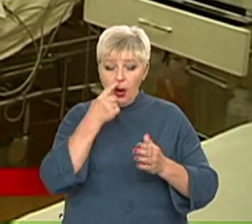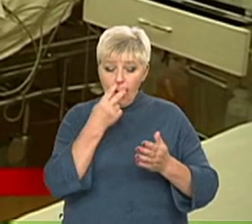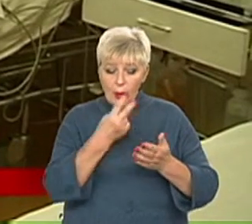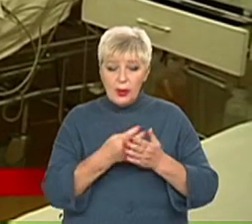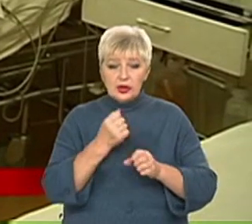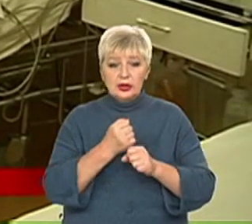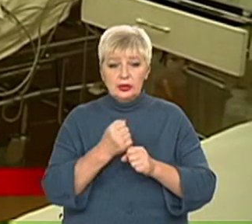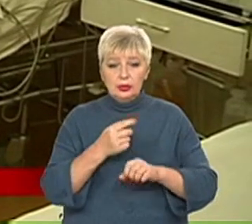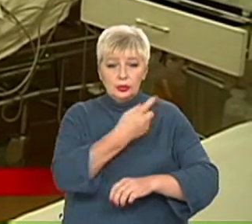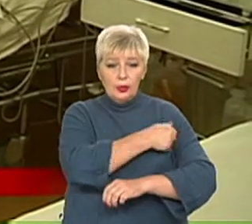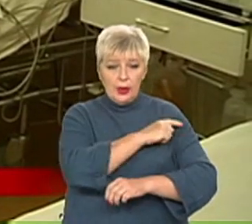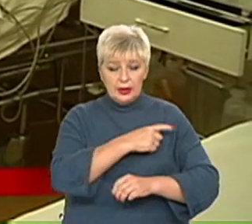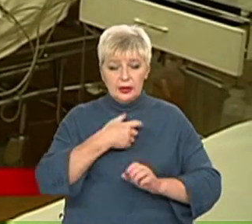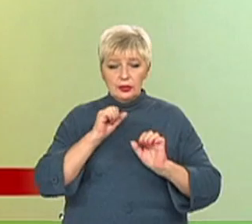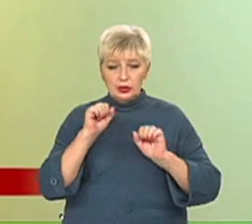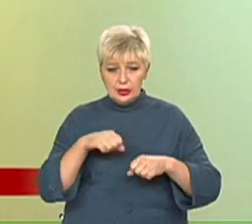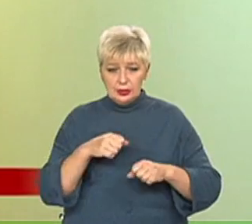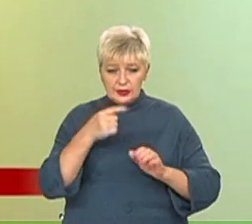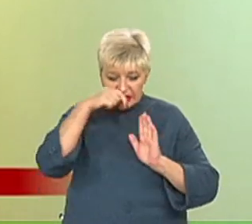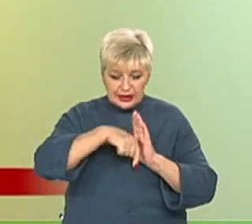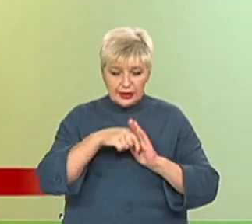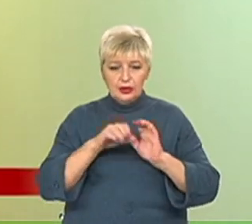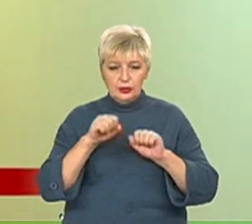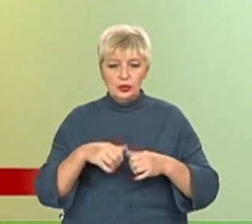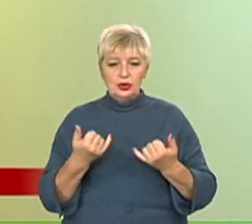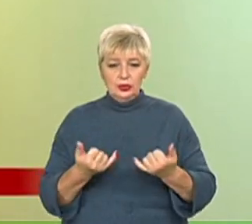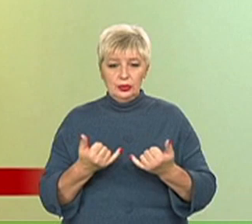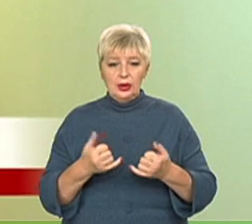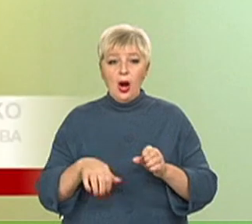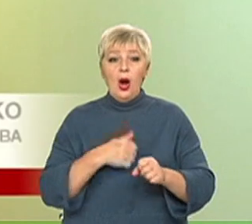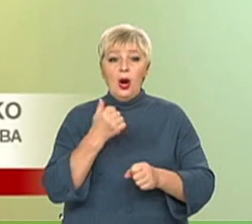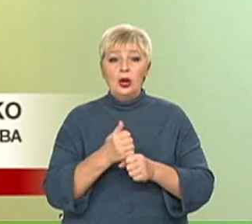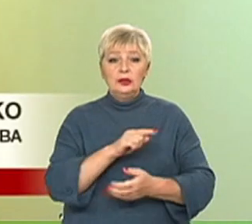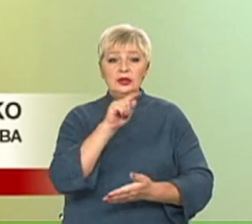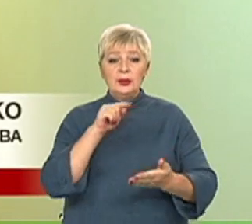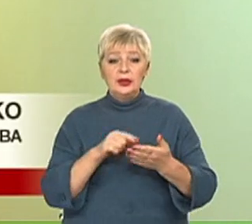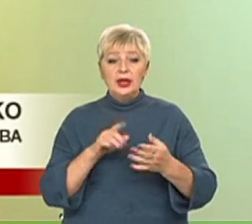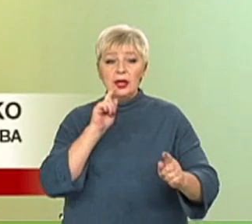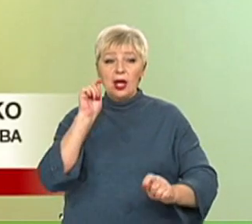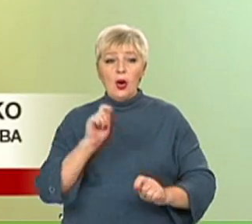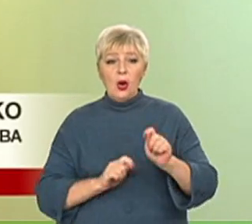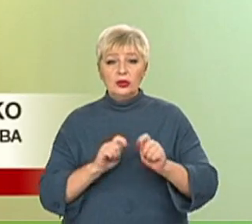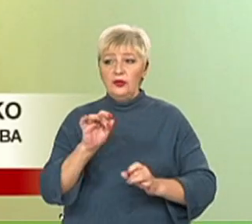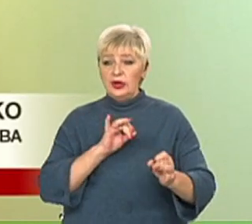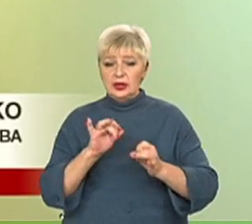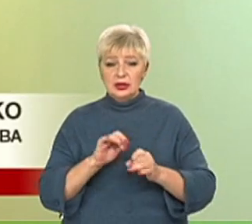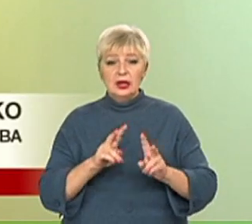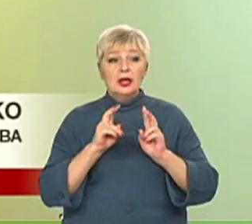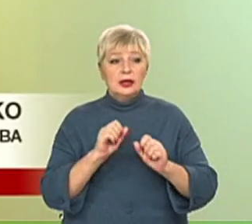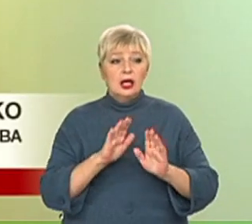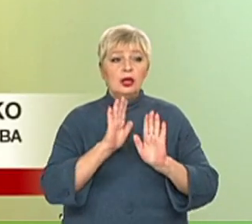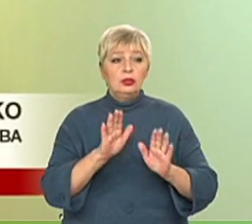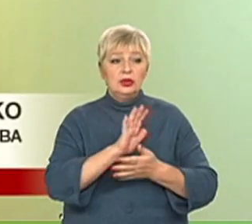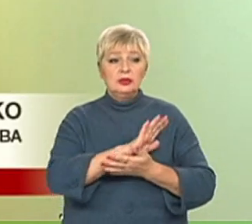гості зможуть уже сьогодні. Головне питання конференції – як ми будемо допомагати бійцям далі,